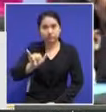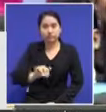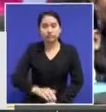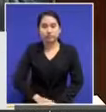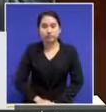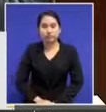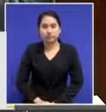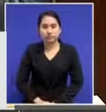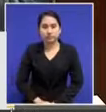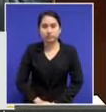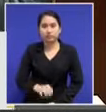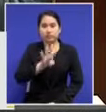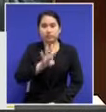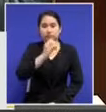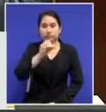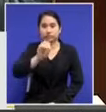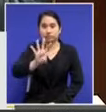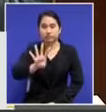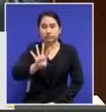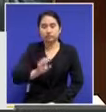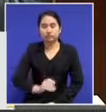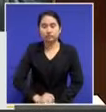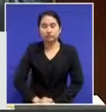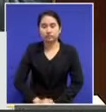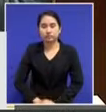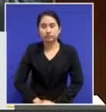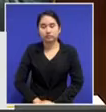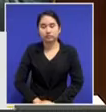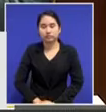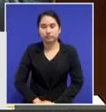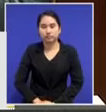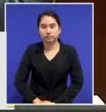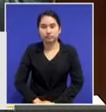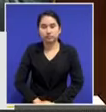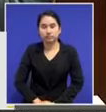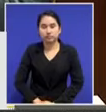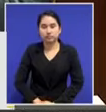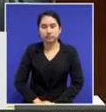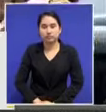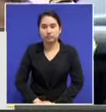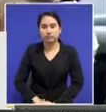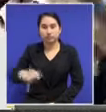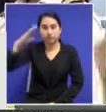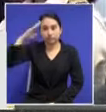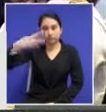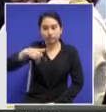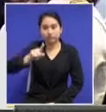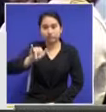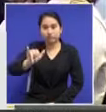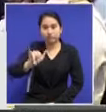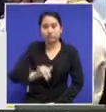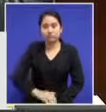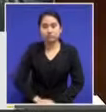ค่ะ 404นายพานุศรีบุตรสยการ พลเอกประยุทธ์จันทร์โอชา